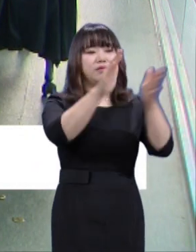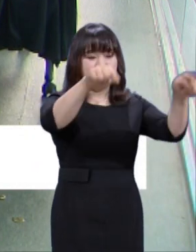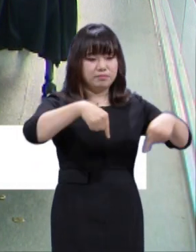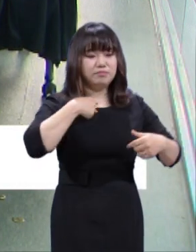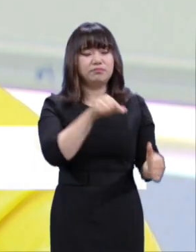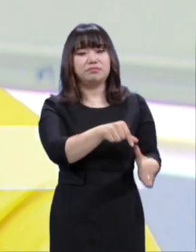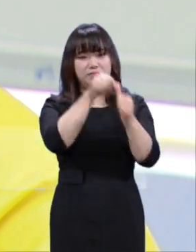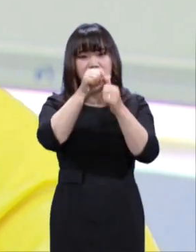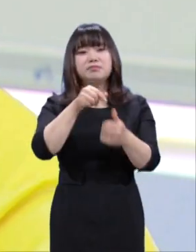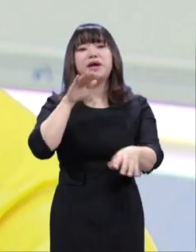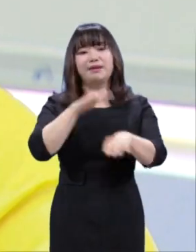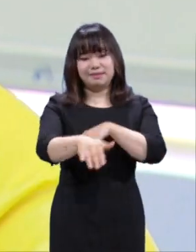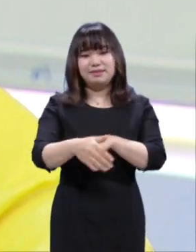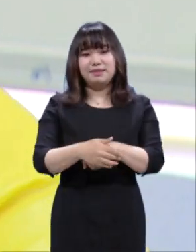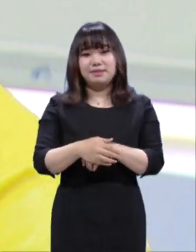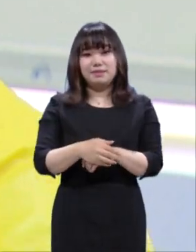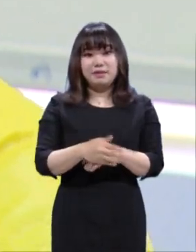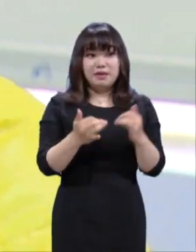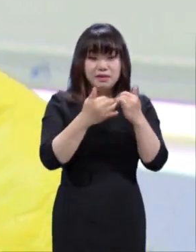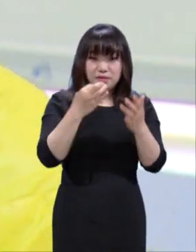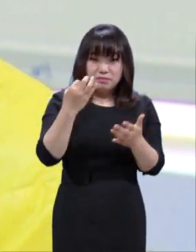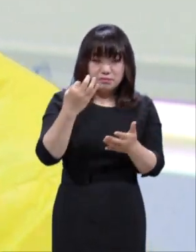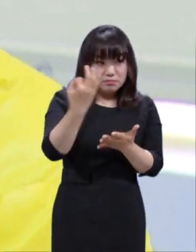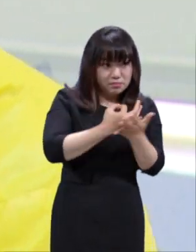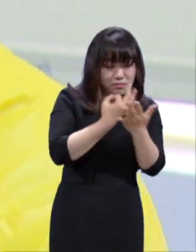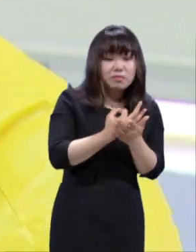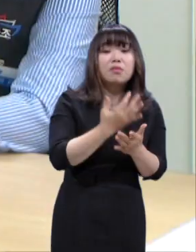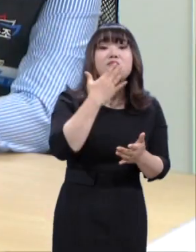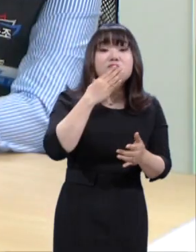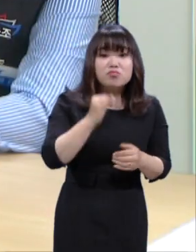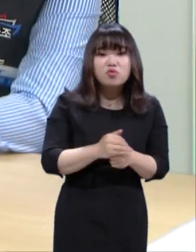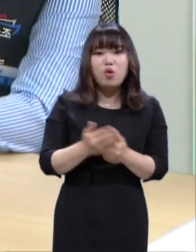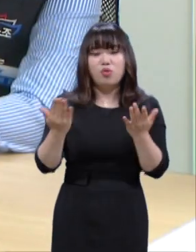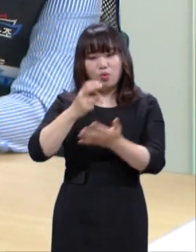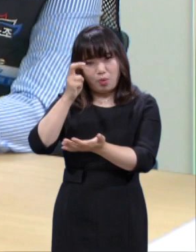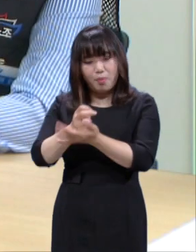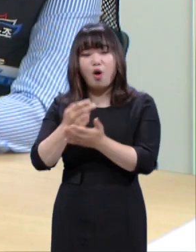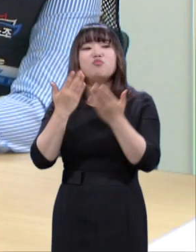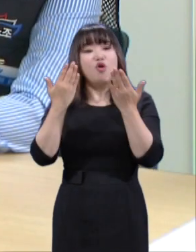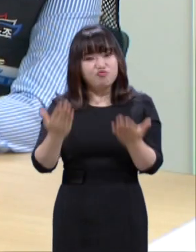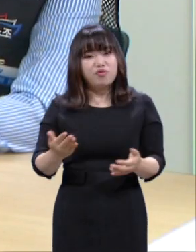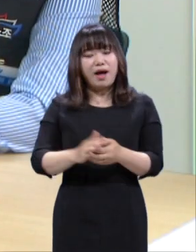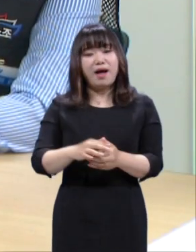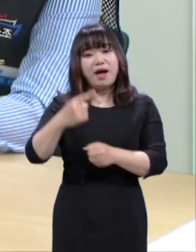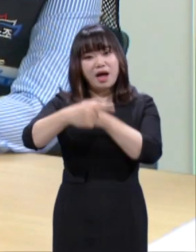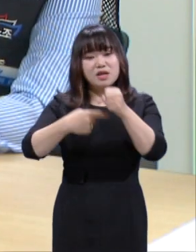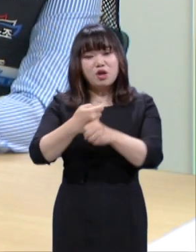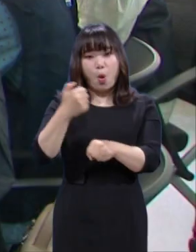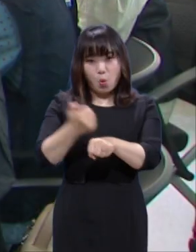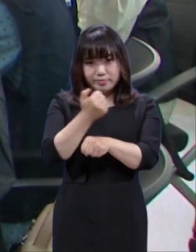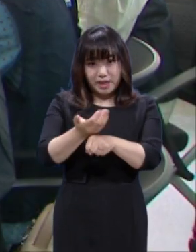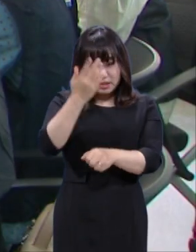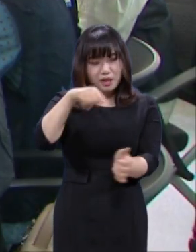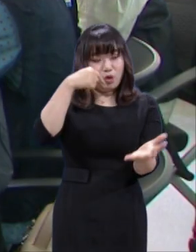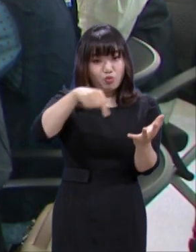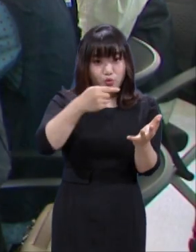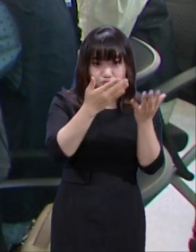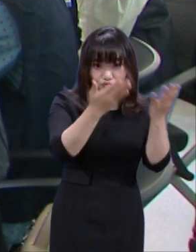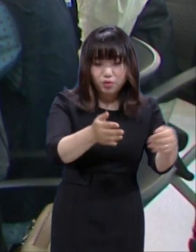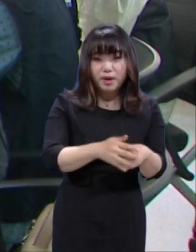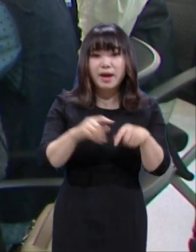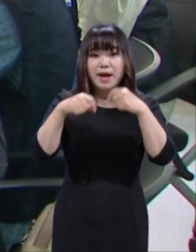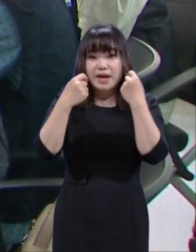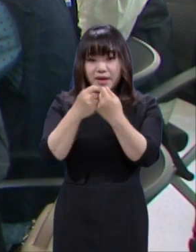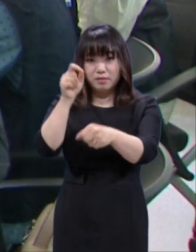고용하는 제도입니다. 생활임금과 4대 보험, 노동법이 정한 휴가, 연 50시간 이상의 교육을 제공하고